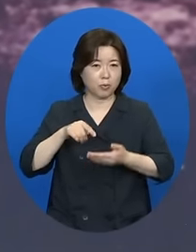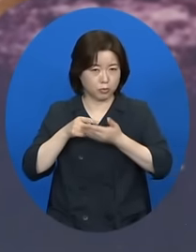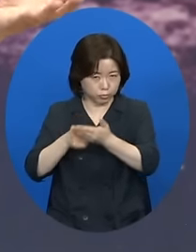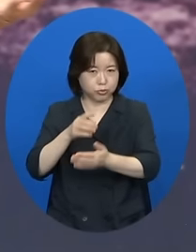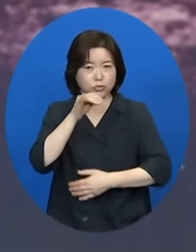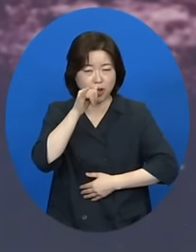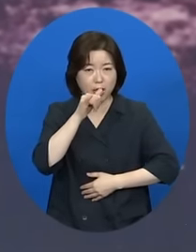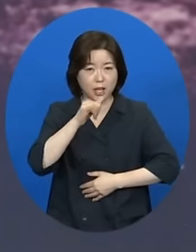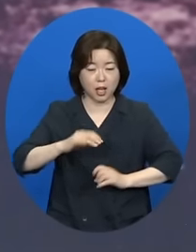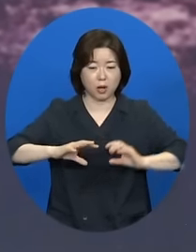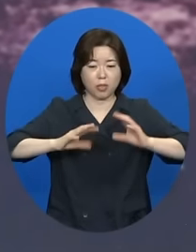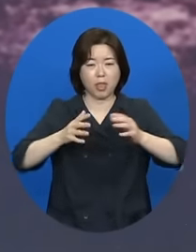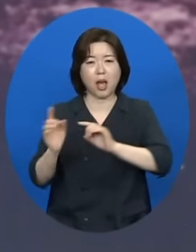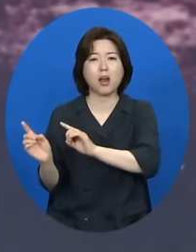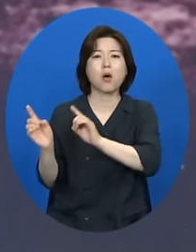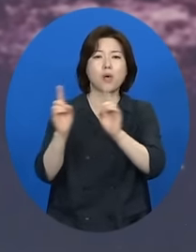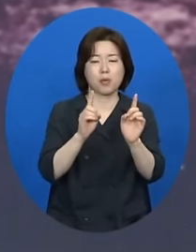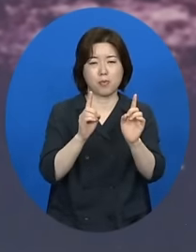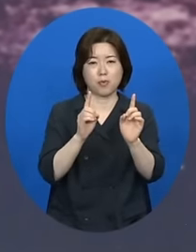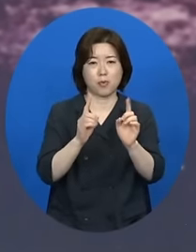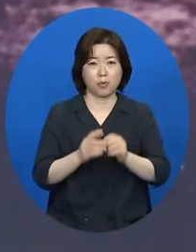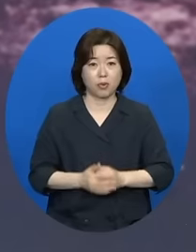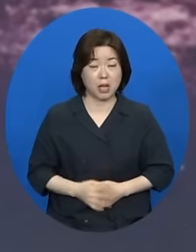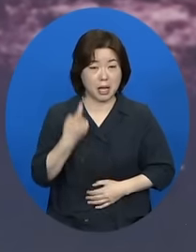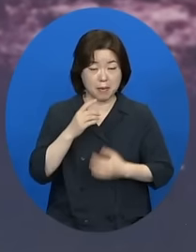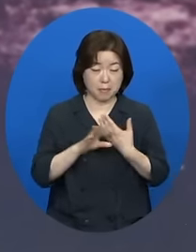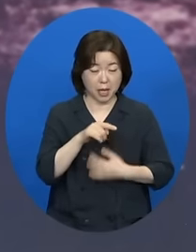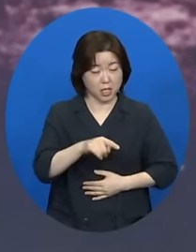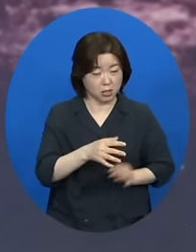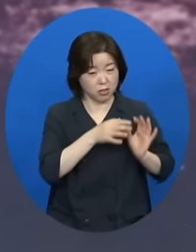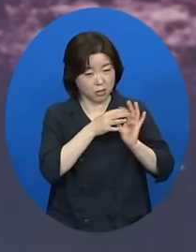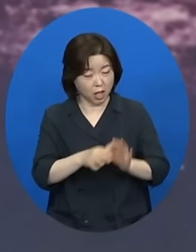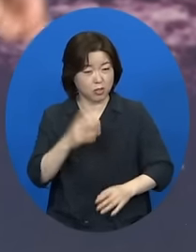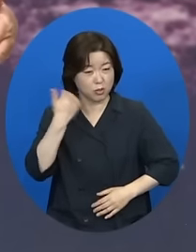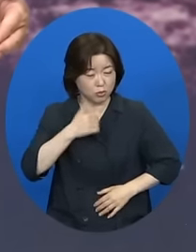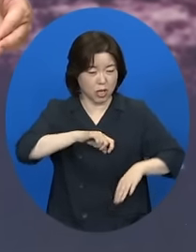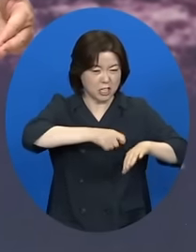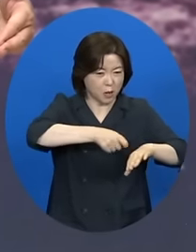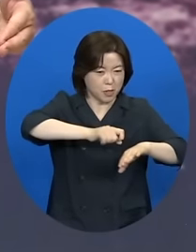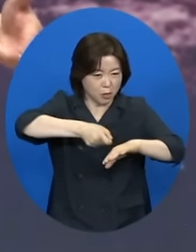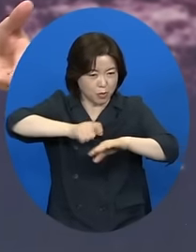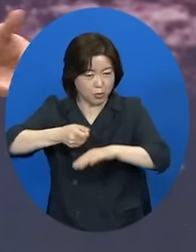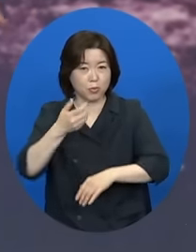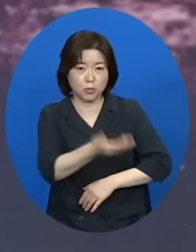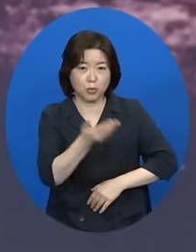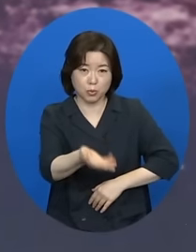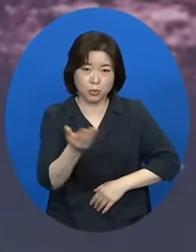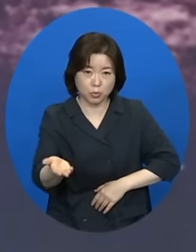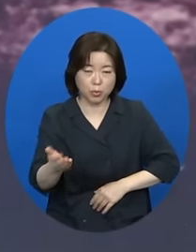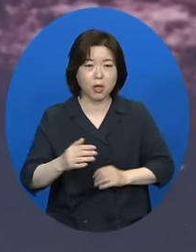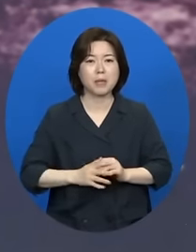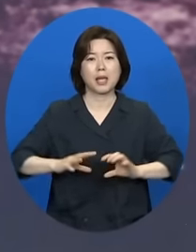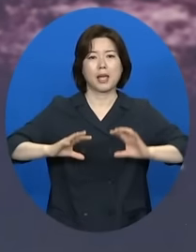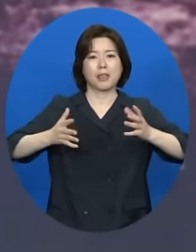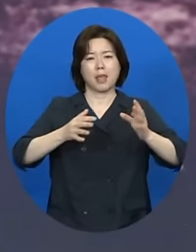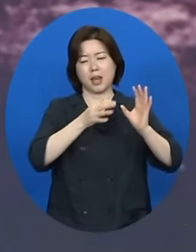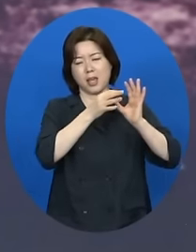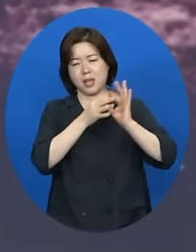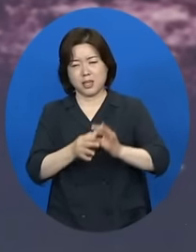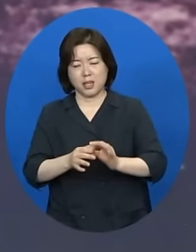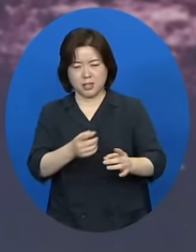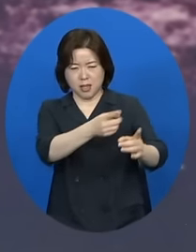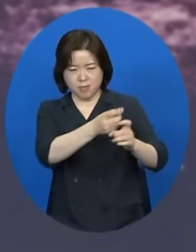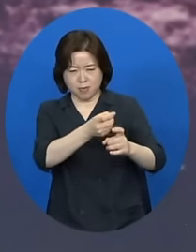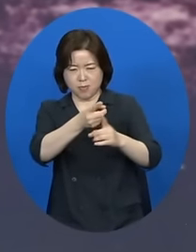그래서 나라를 회복시키는 거예요. 만일 이것을 계속 누군가를 처벌하고 했다면 나라는 끊임없이